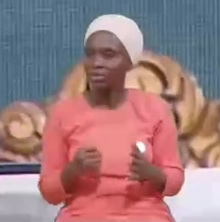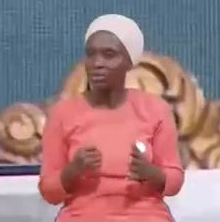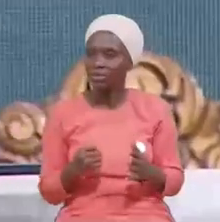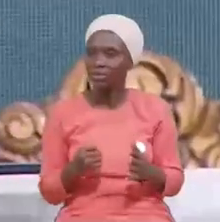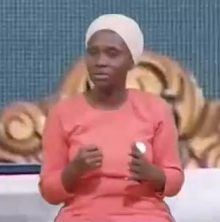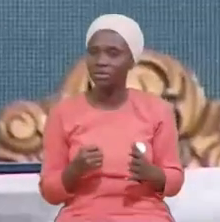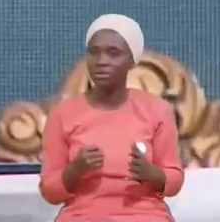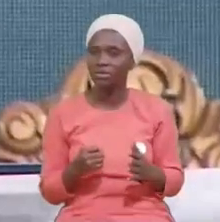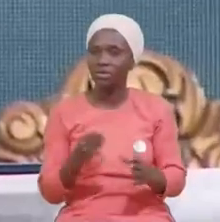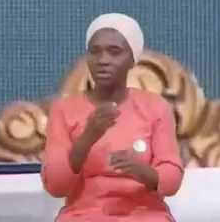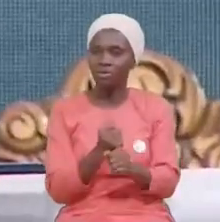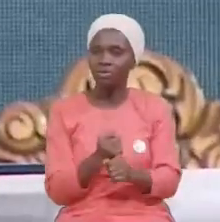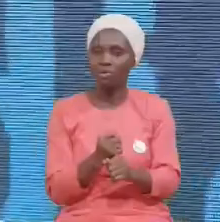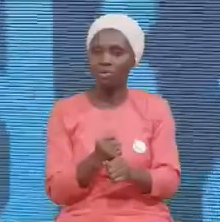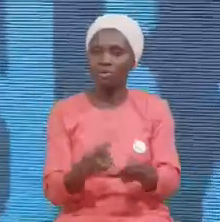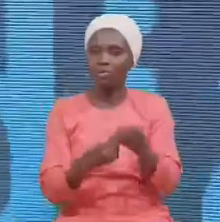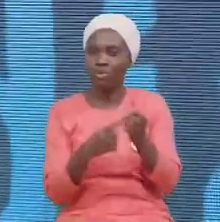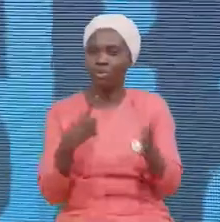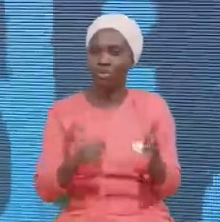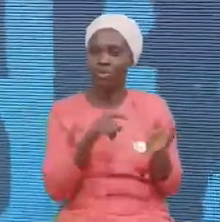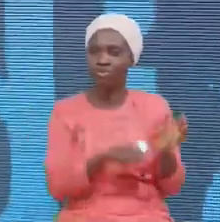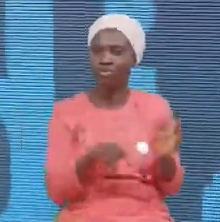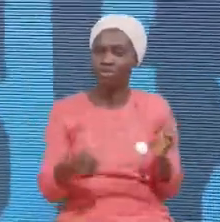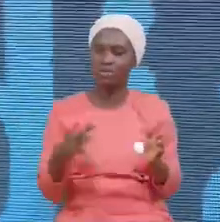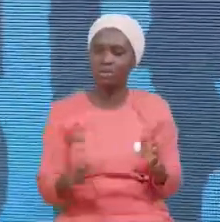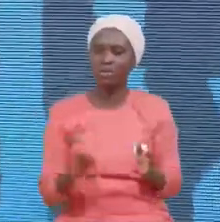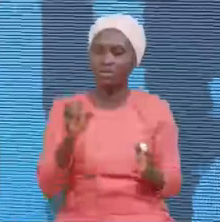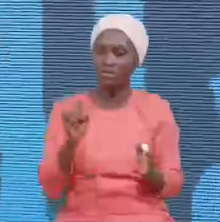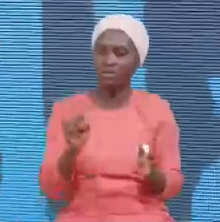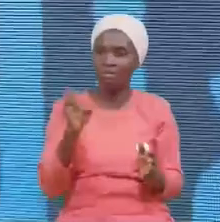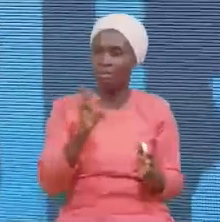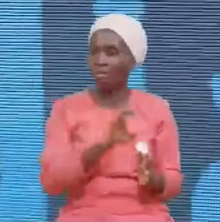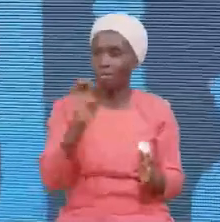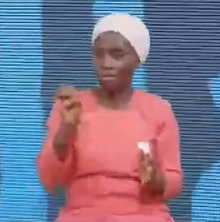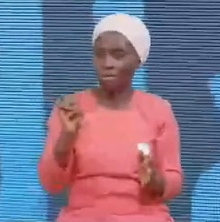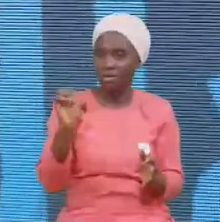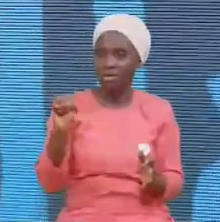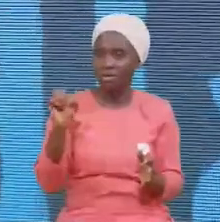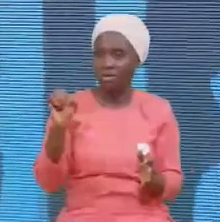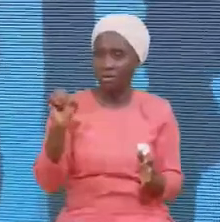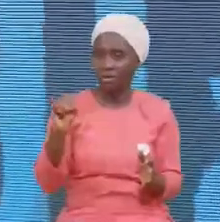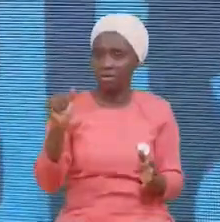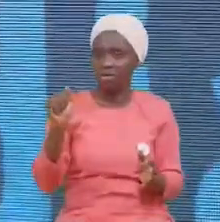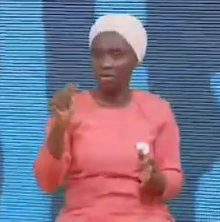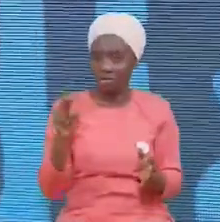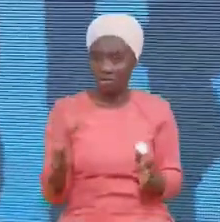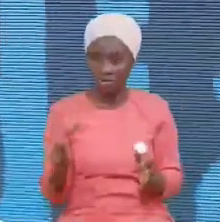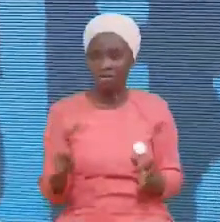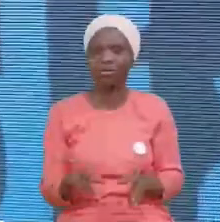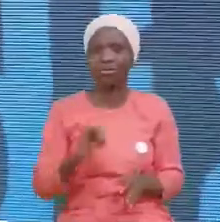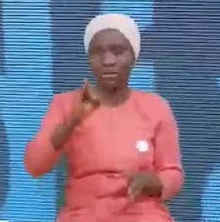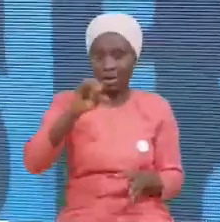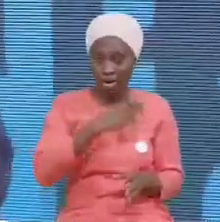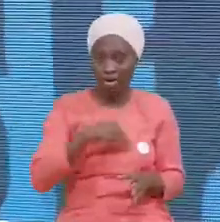Et Jacob tenait le pied d'Ésaü. Il va sortir premièrement. Toi, tu vas sortir après moi.